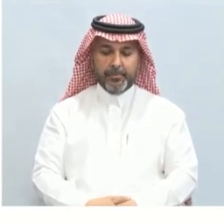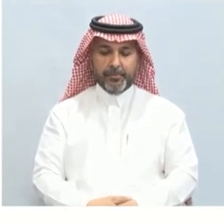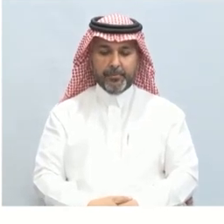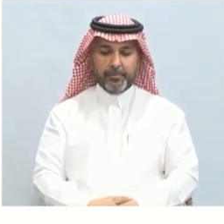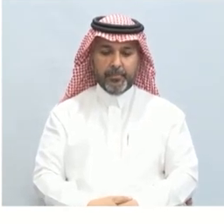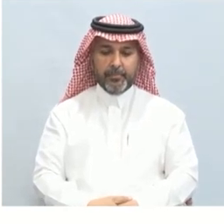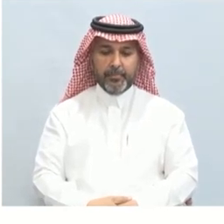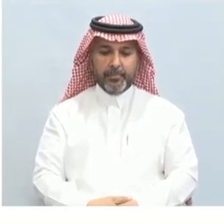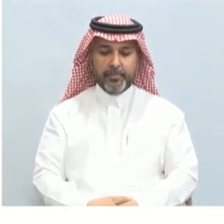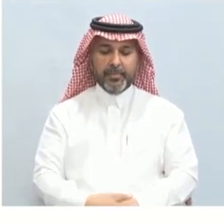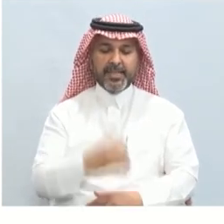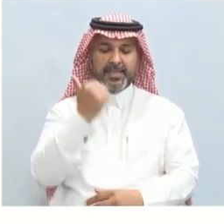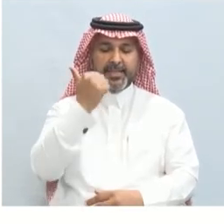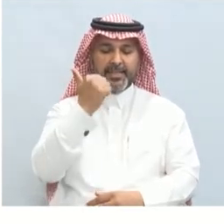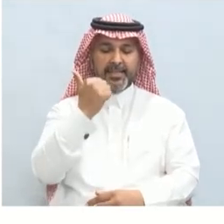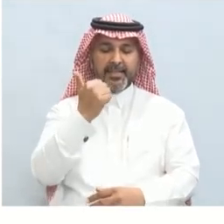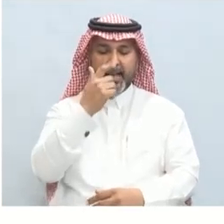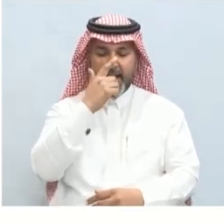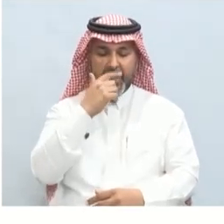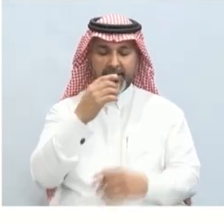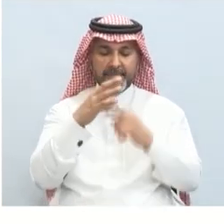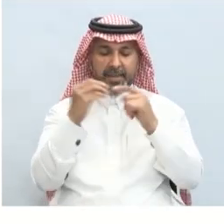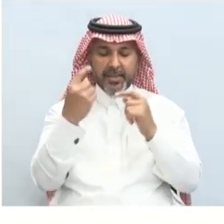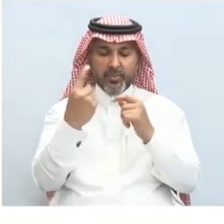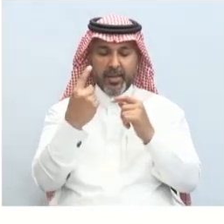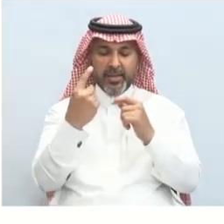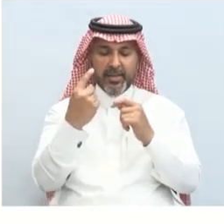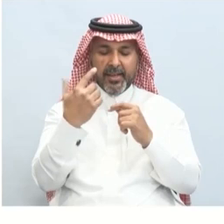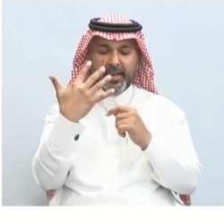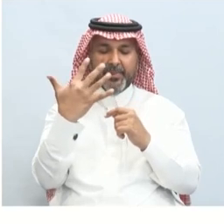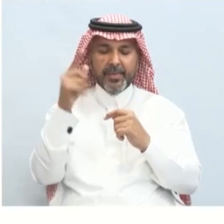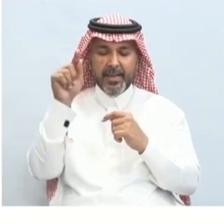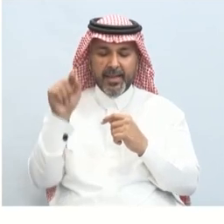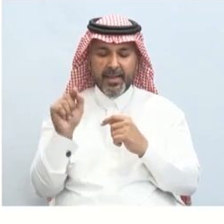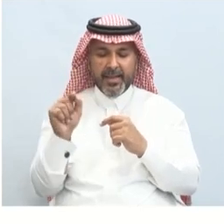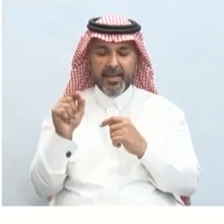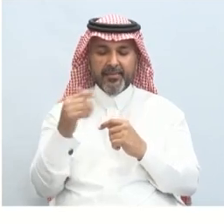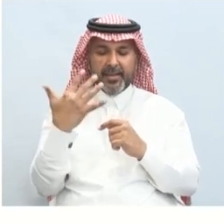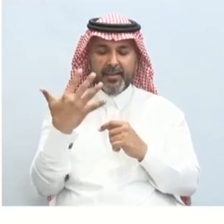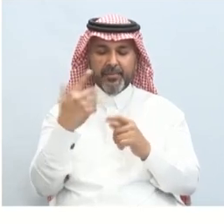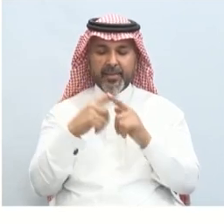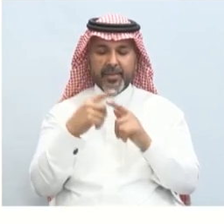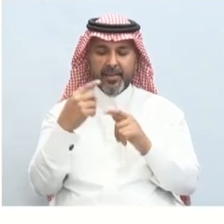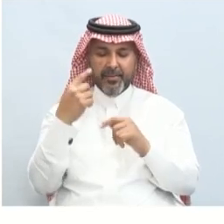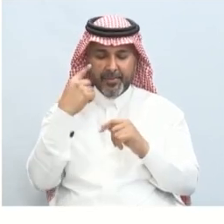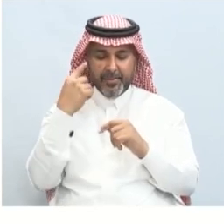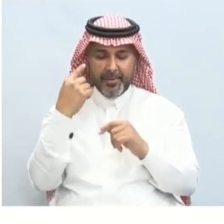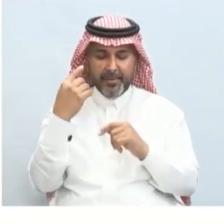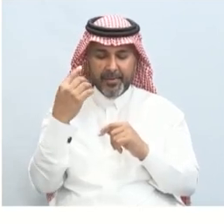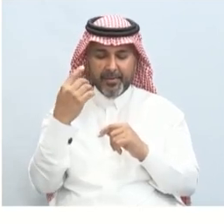حيكون عباره عن كم عباره عن 6 ناص 1 فكتوريا يعني 5 فكتوريا اللي هي بتعطيني